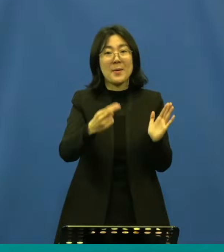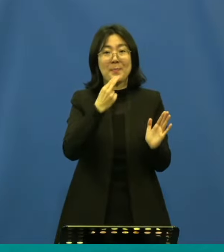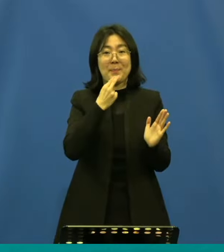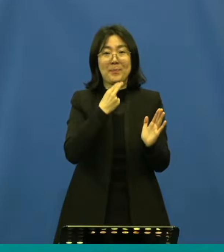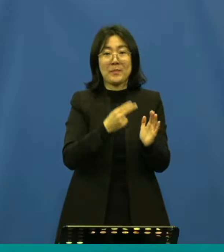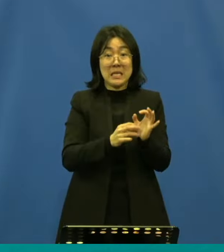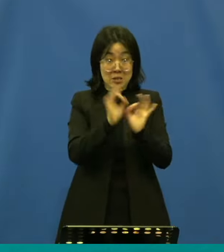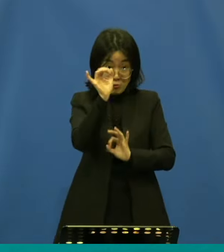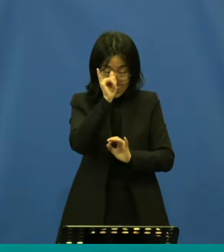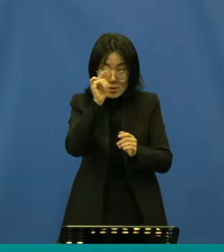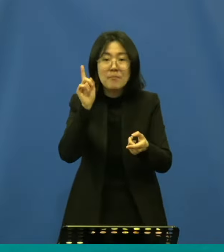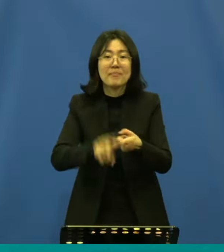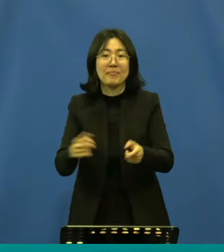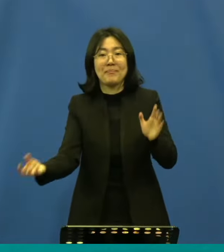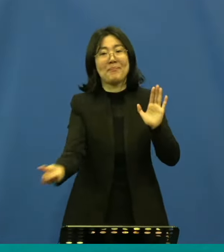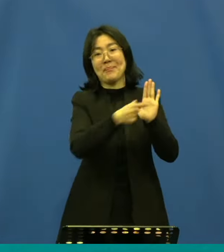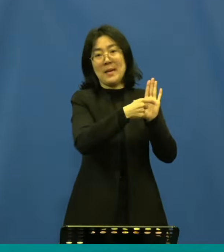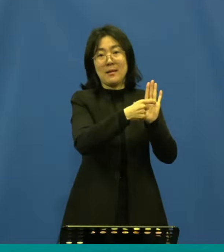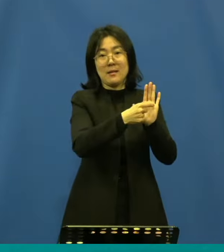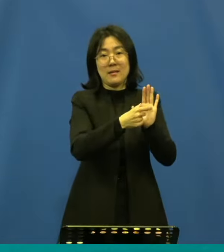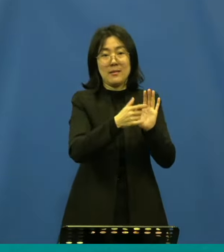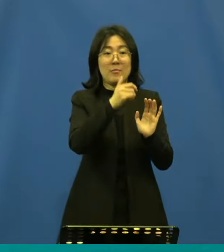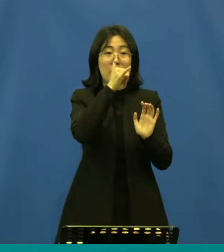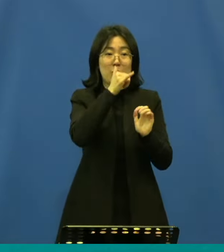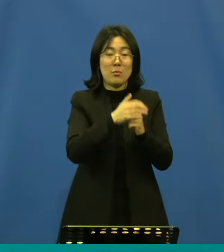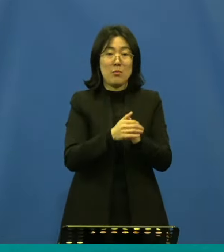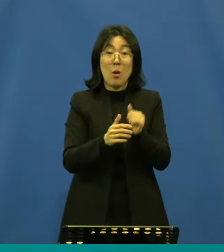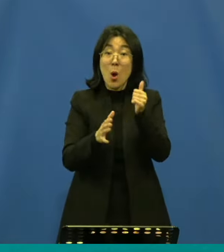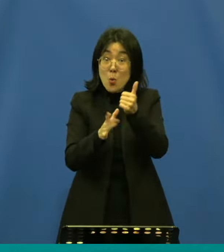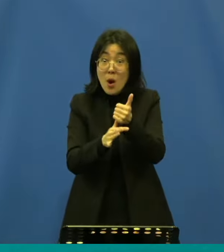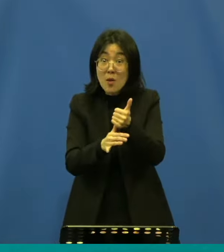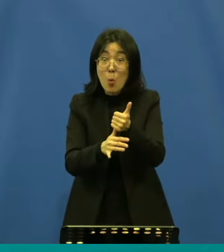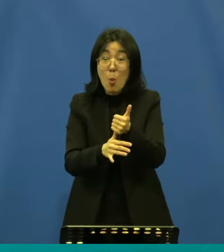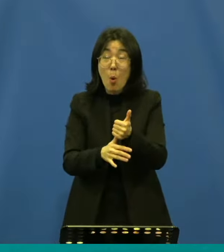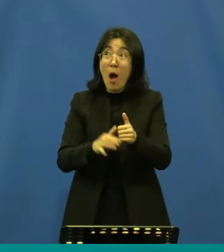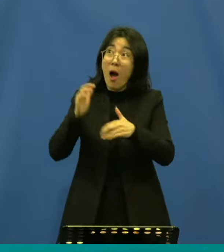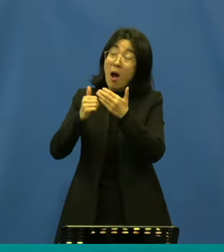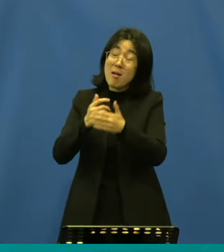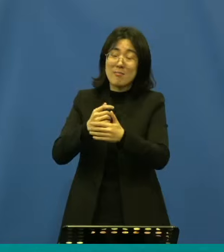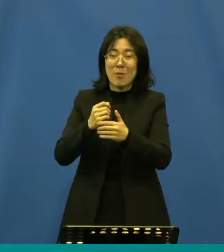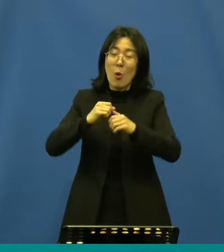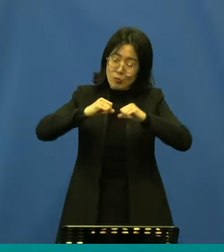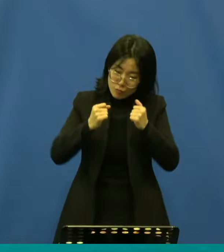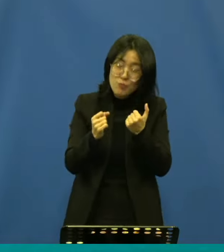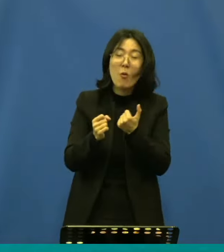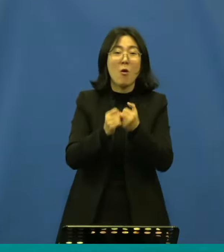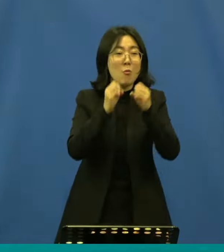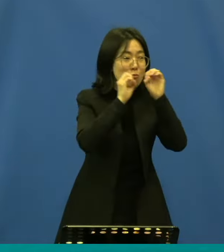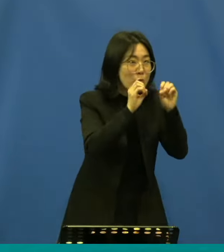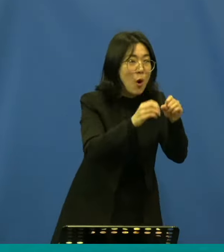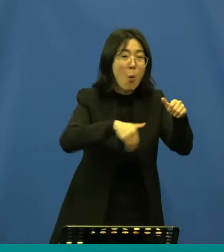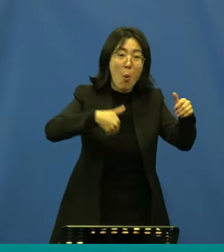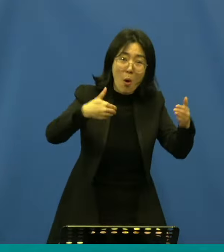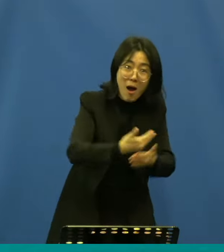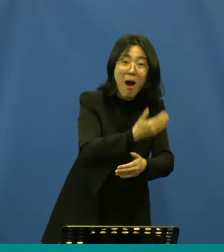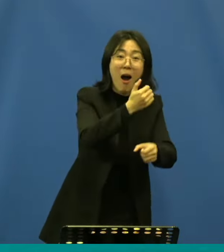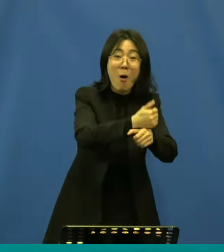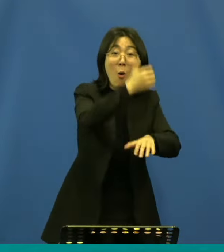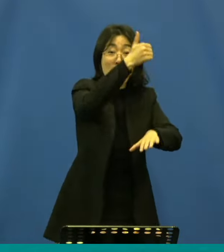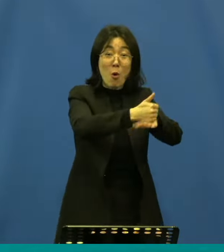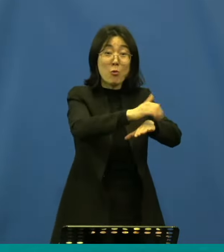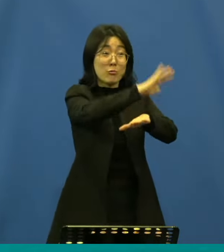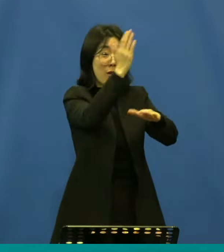갑자기 화를 내면 당황스럽잖아요. 지금까지 잘 갔는데, 문제가 없었는데, 또 좋은 결과가 났는데